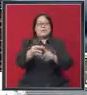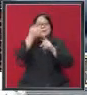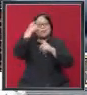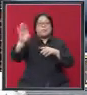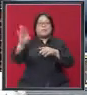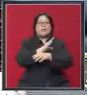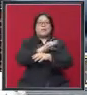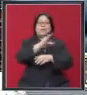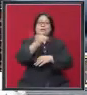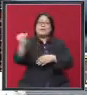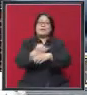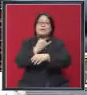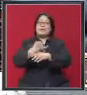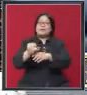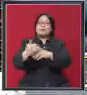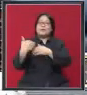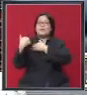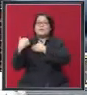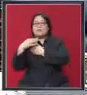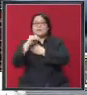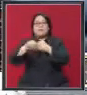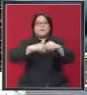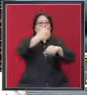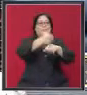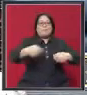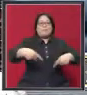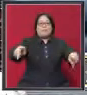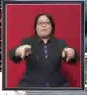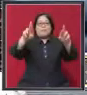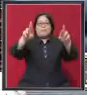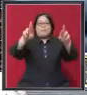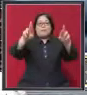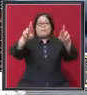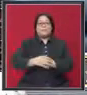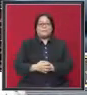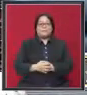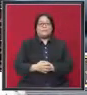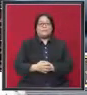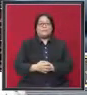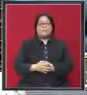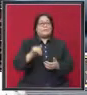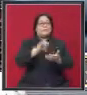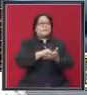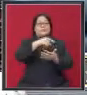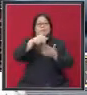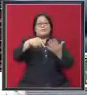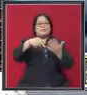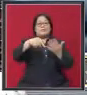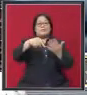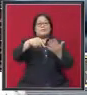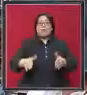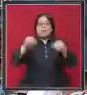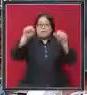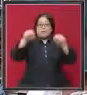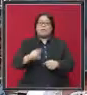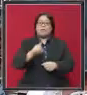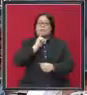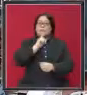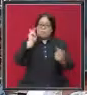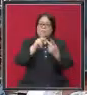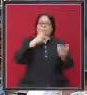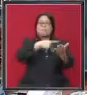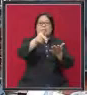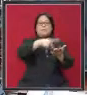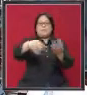kepada perniagaan dan industri yang menampung dan mencipta pekerjaan untuk rakyat? Ini adalah sebabnya mereka yang mampu wajar membayar